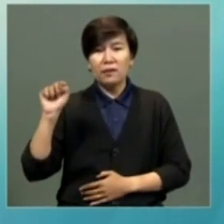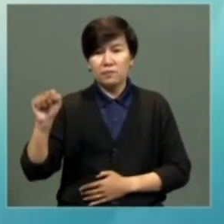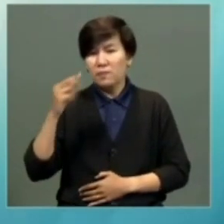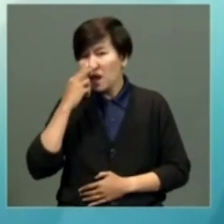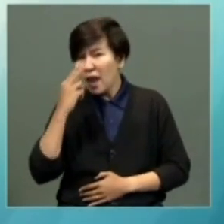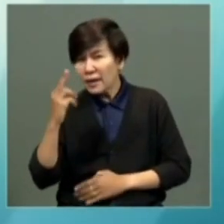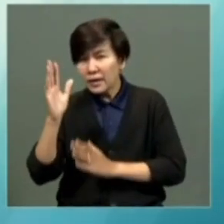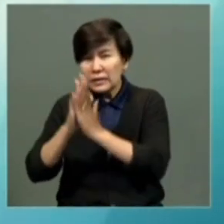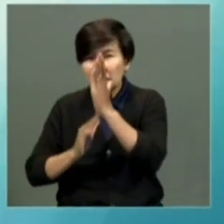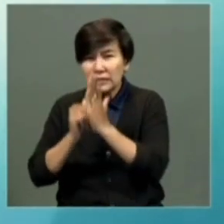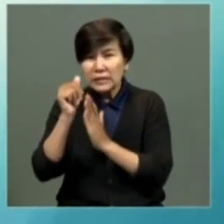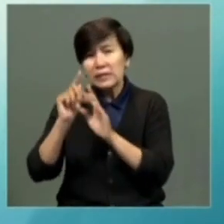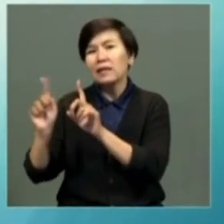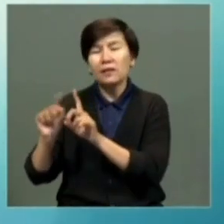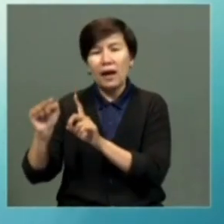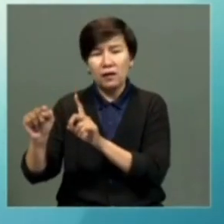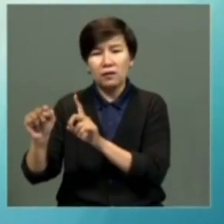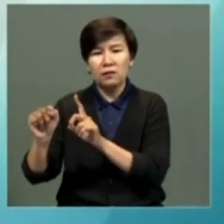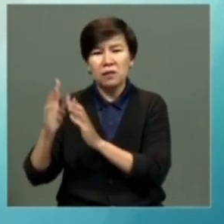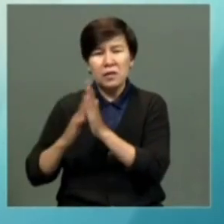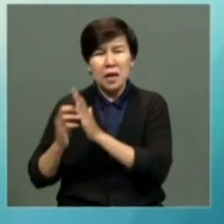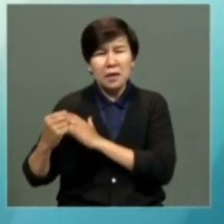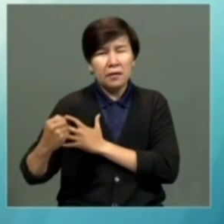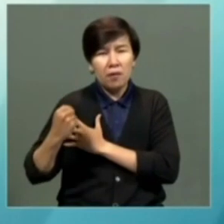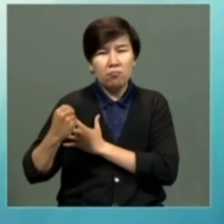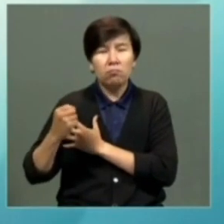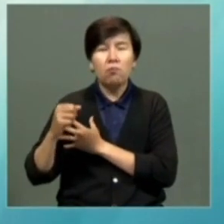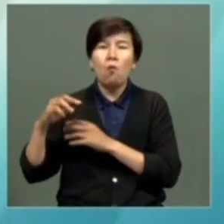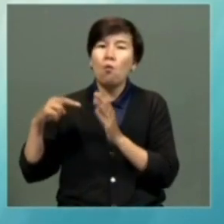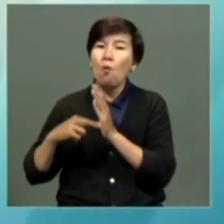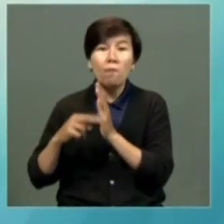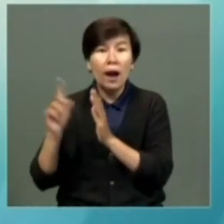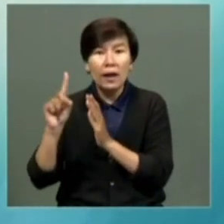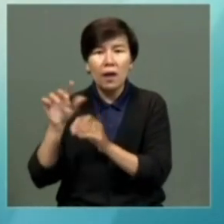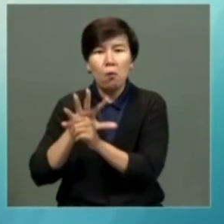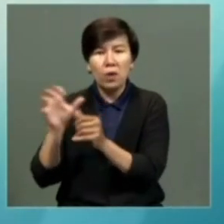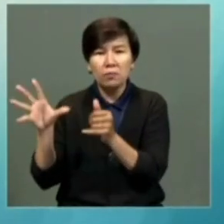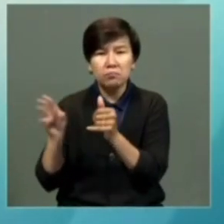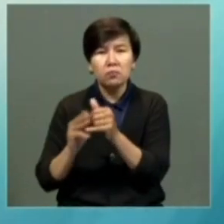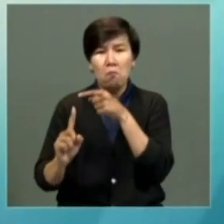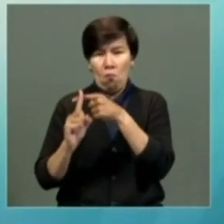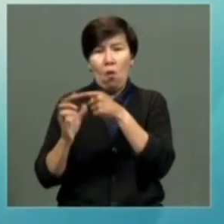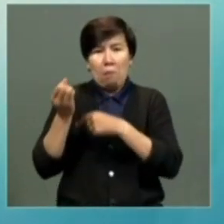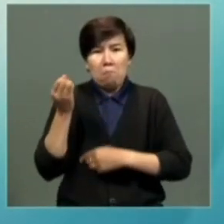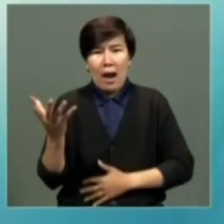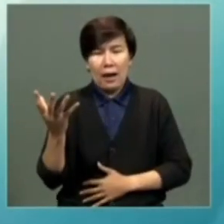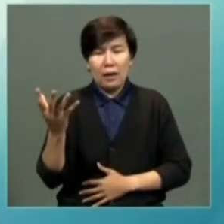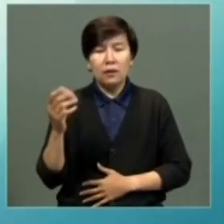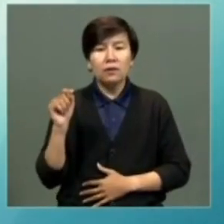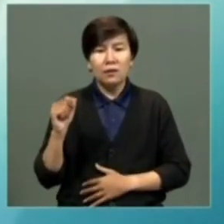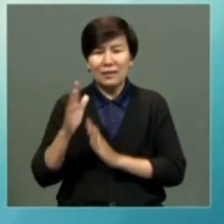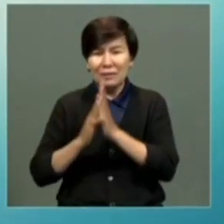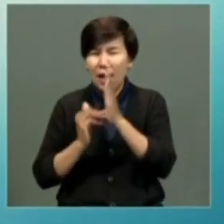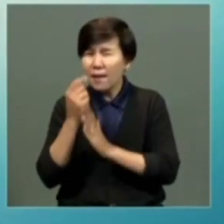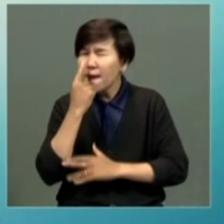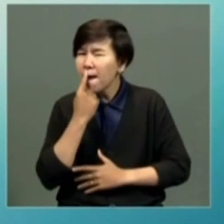สีนะครับก็จะบอกถึงความรุนแรงของจำนวนคนที่ติดเชื้อนะครับสีออกทางแดงเนี่